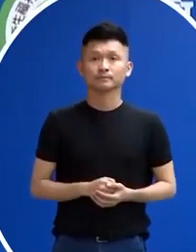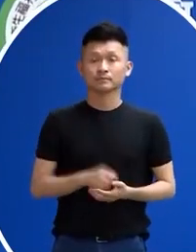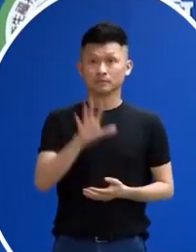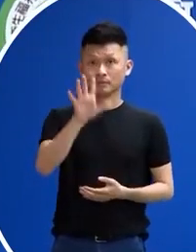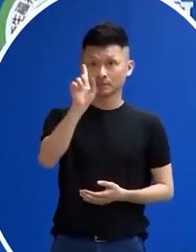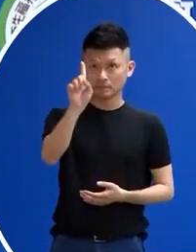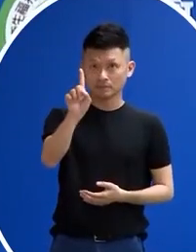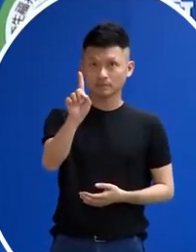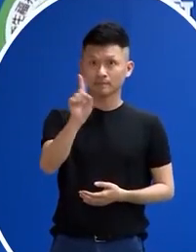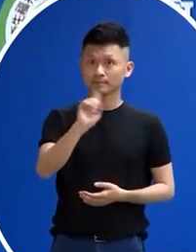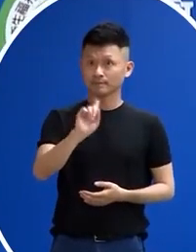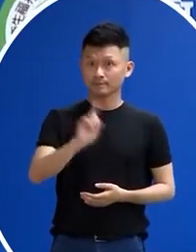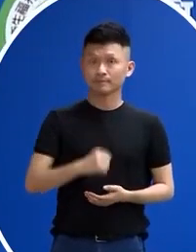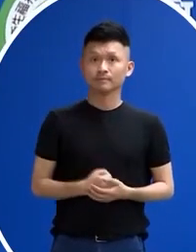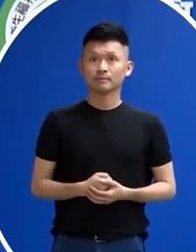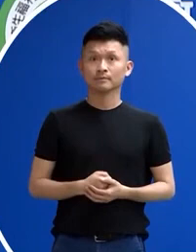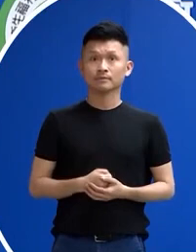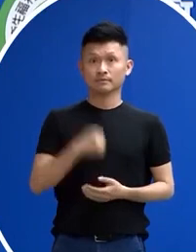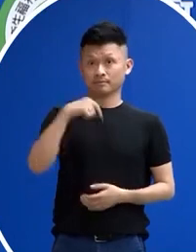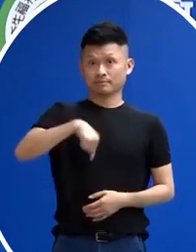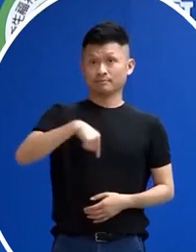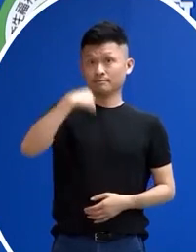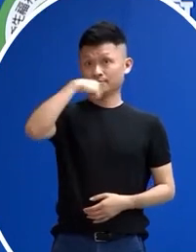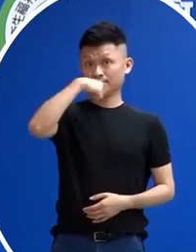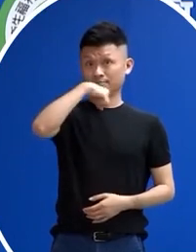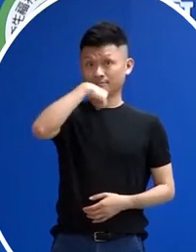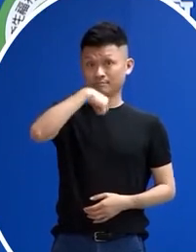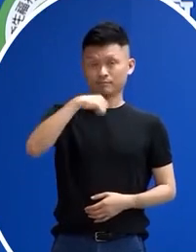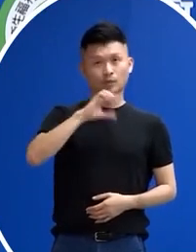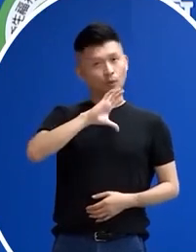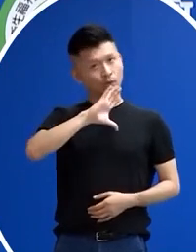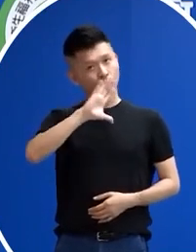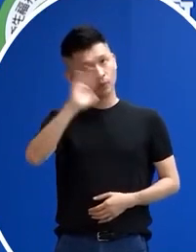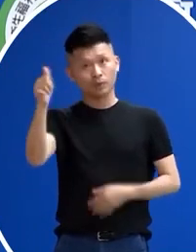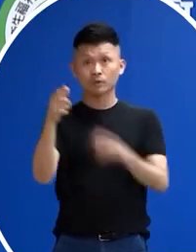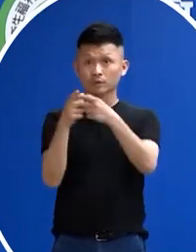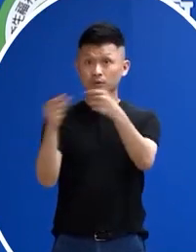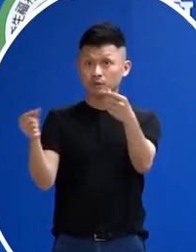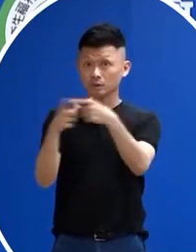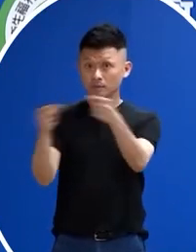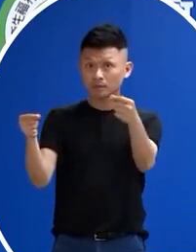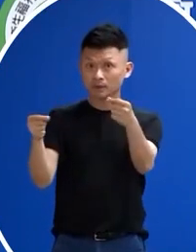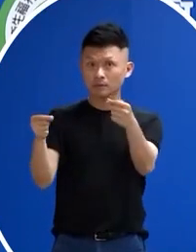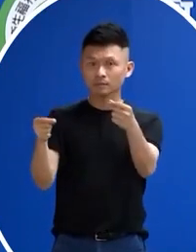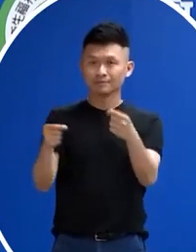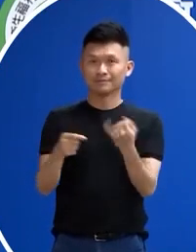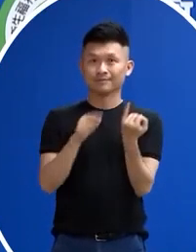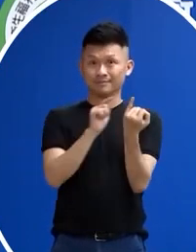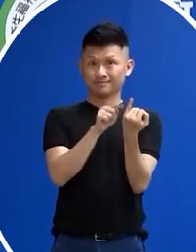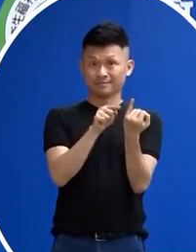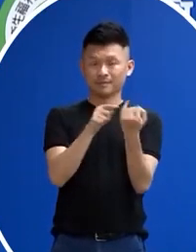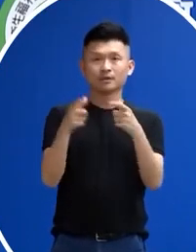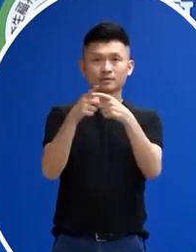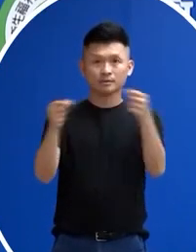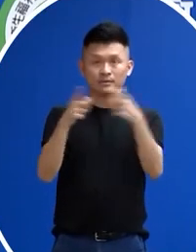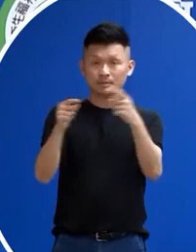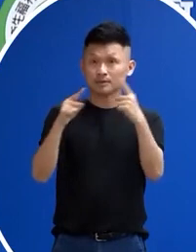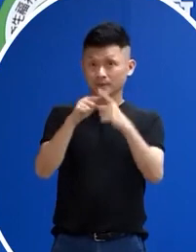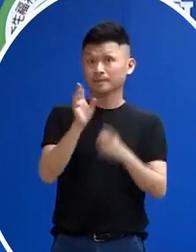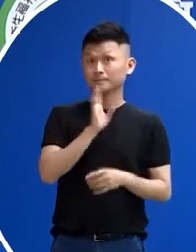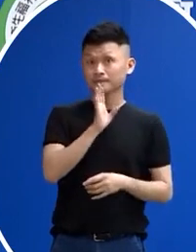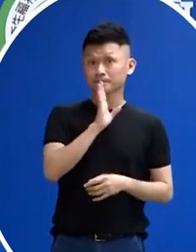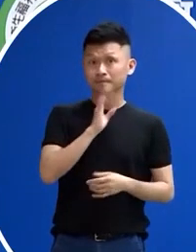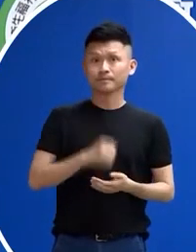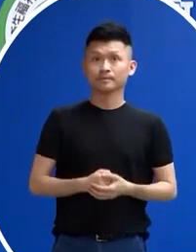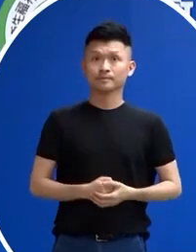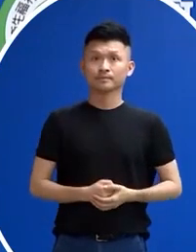一个是台是我们这边返回日本，对，应该是他本身应该是日本人，那在